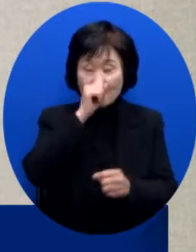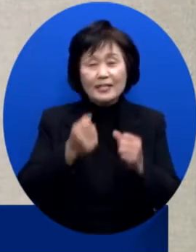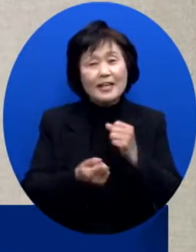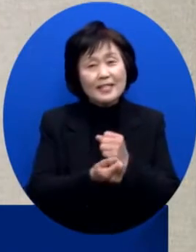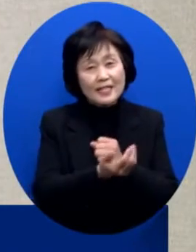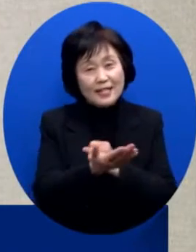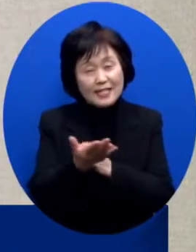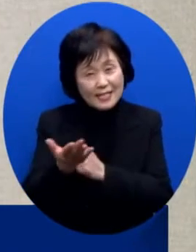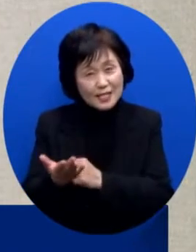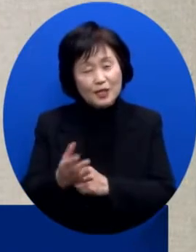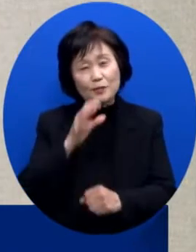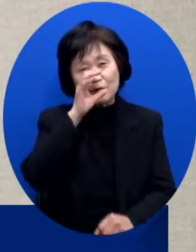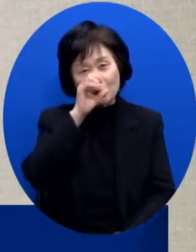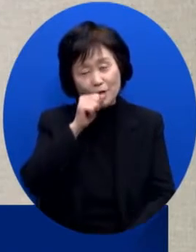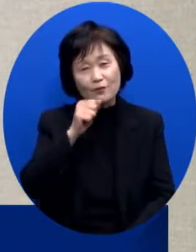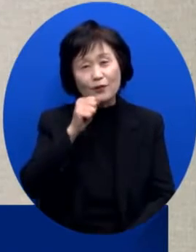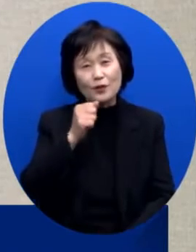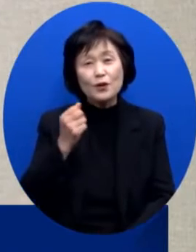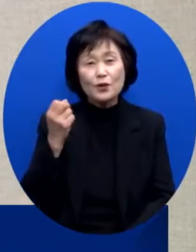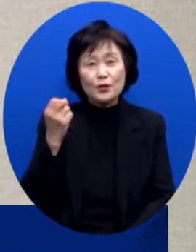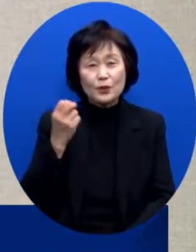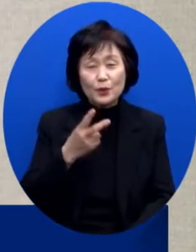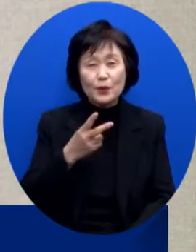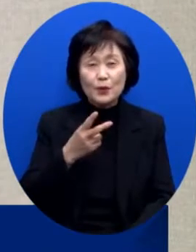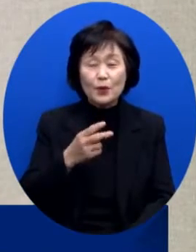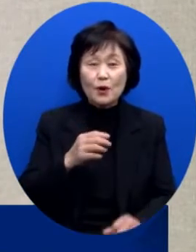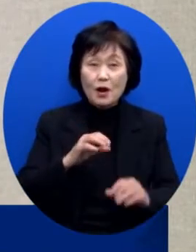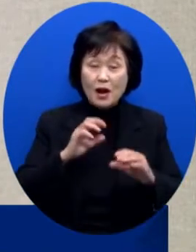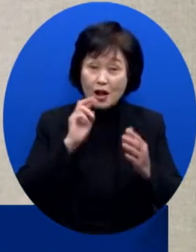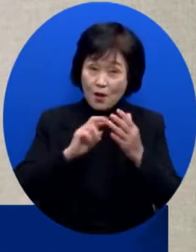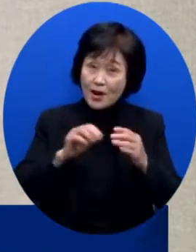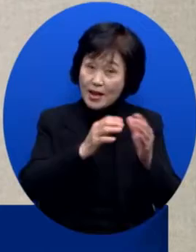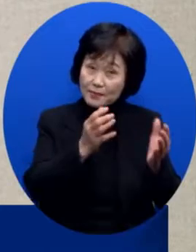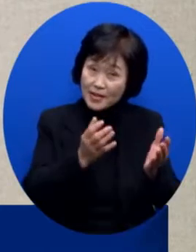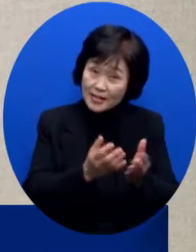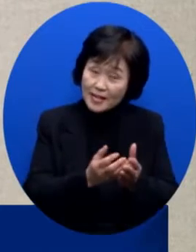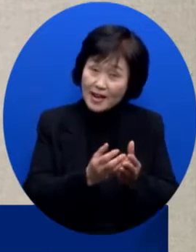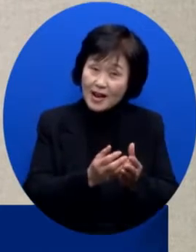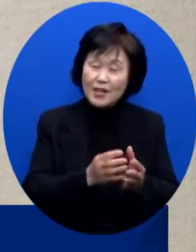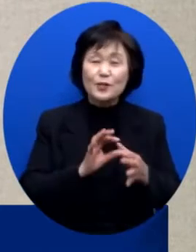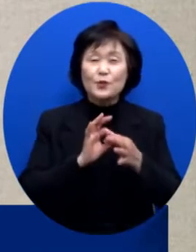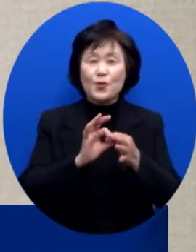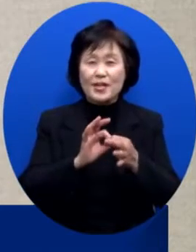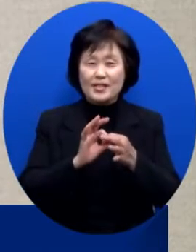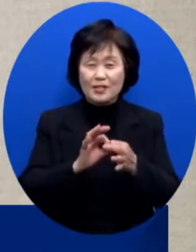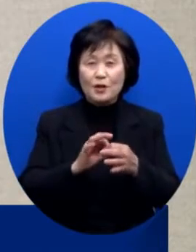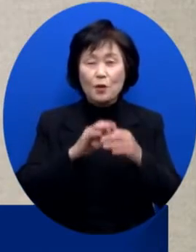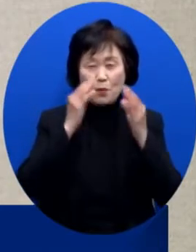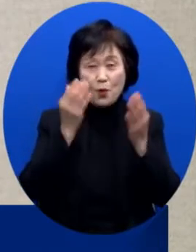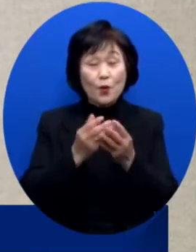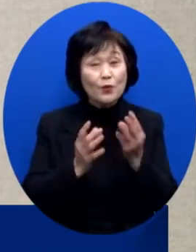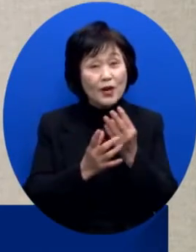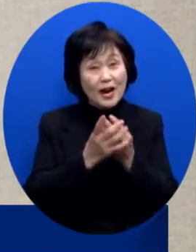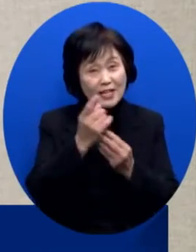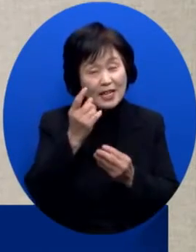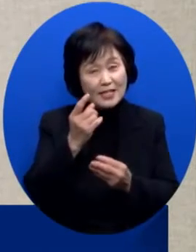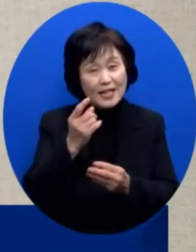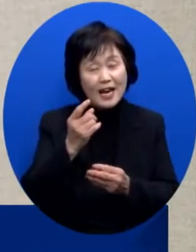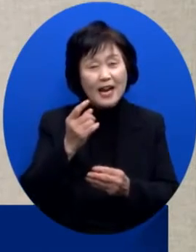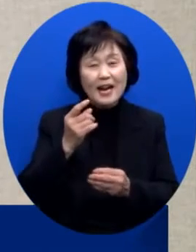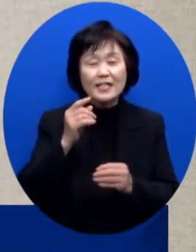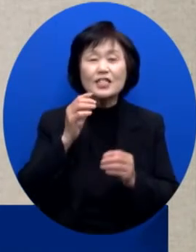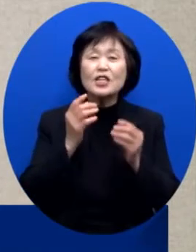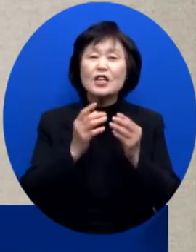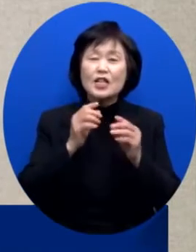좀 해칠 수 있으면 좋겠고 아 더 합산 다니 합창으로 통해서 모두가 하나 되는 귀한 시간 있으면 좋겠고